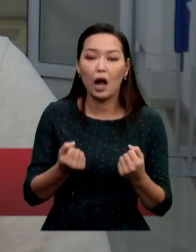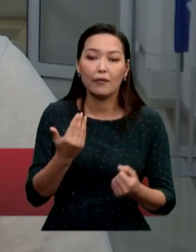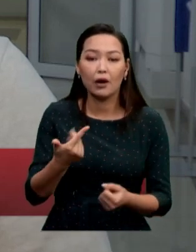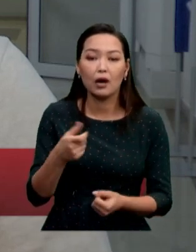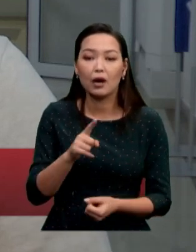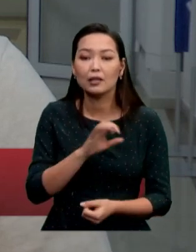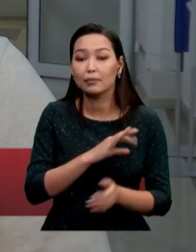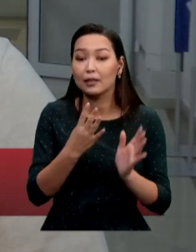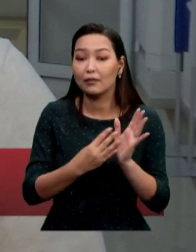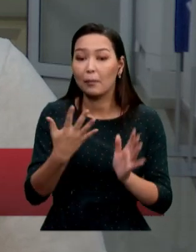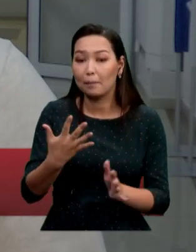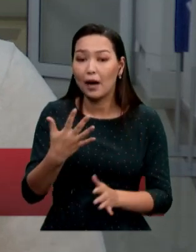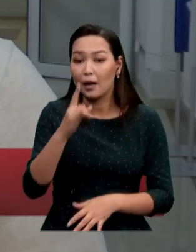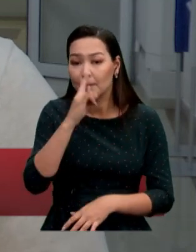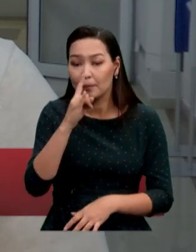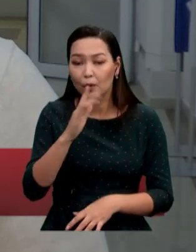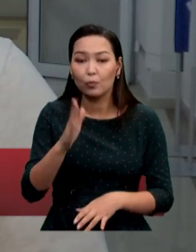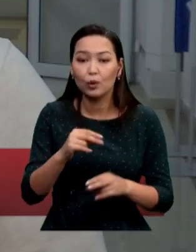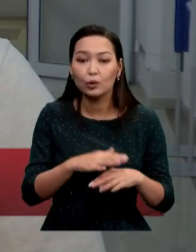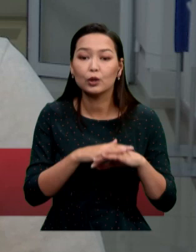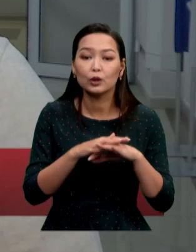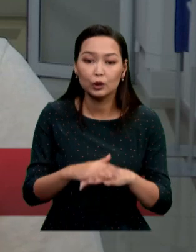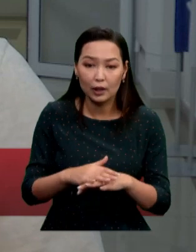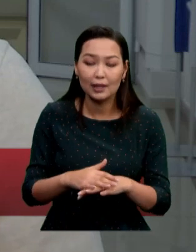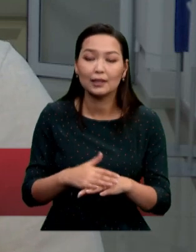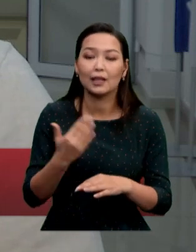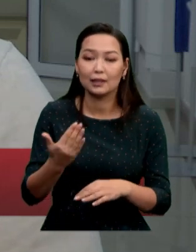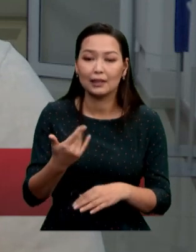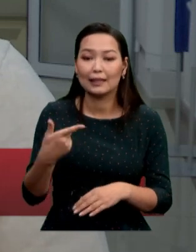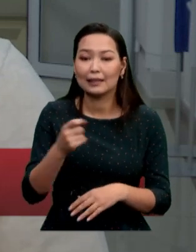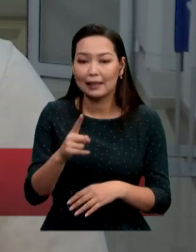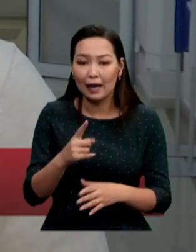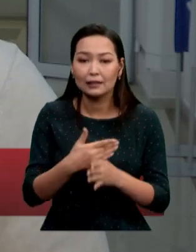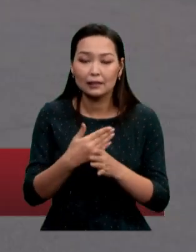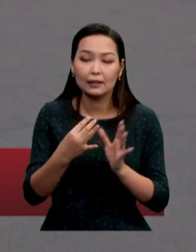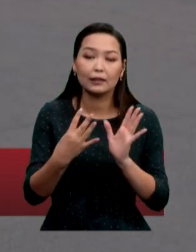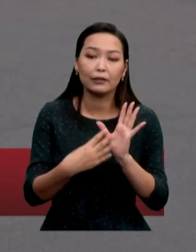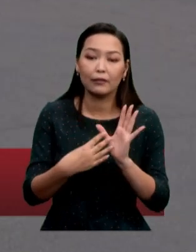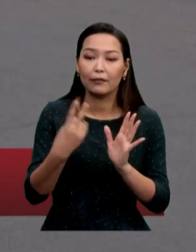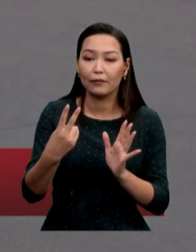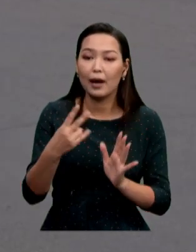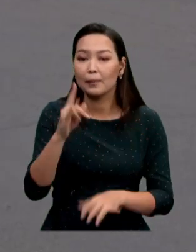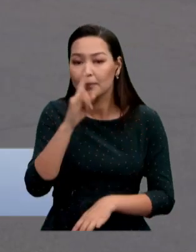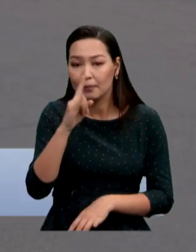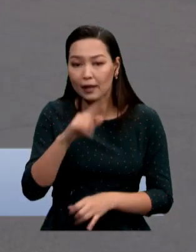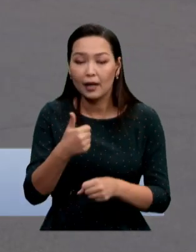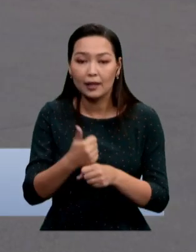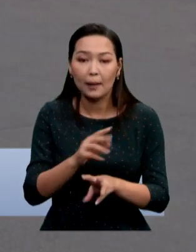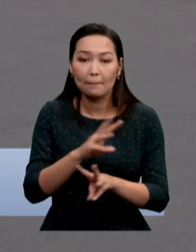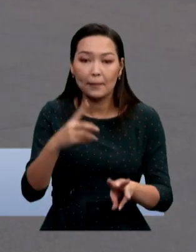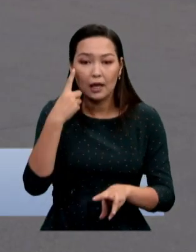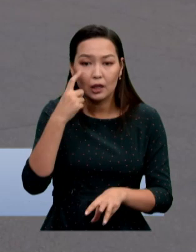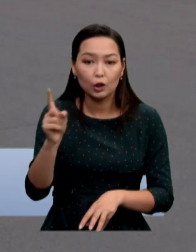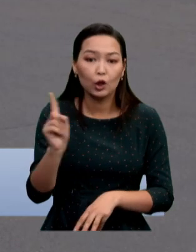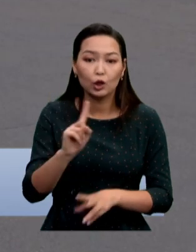потребляют 95-й бензин, будут субсидировать потребителей сжиженного газа и 92-го бензина. Глава Минэнерго отметил, что